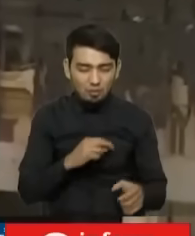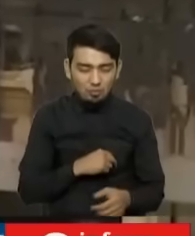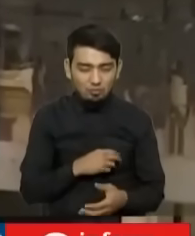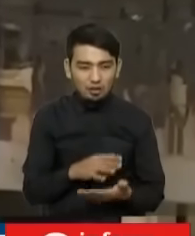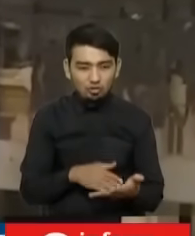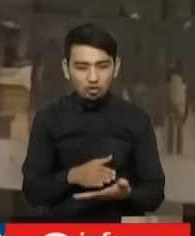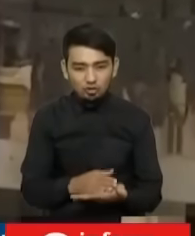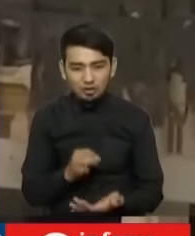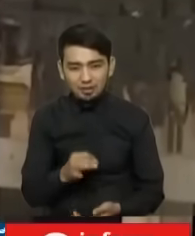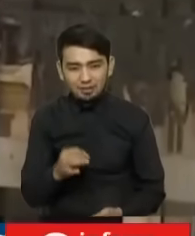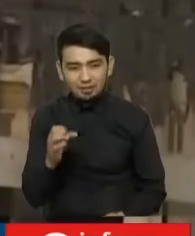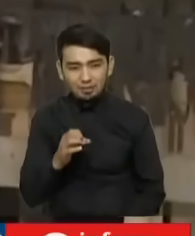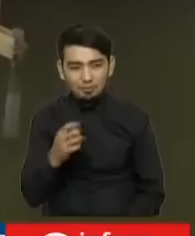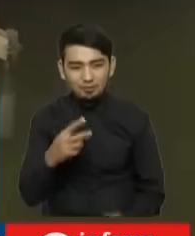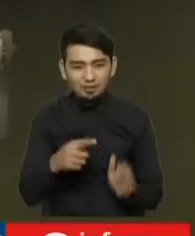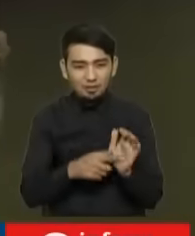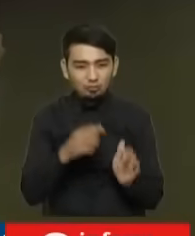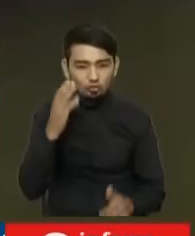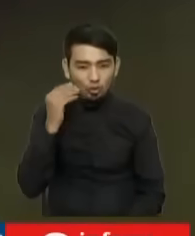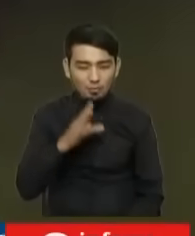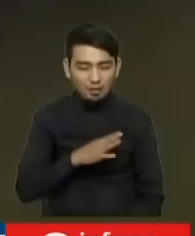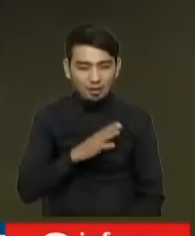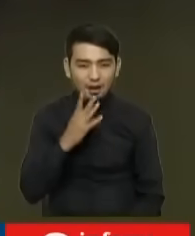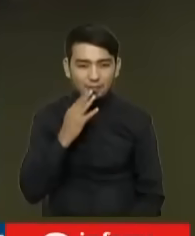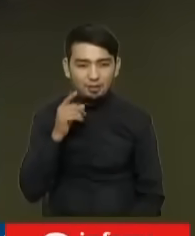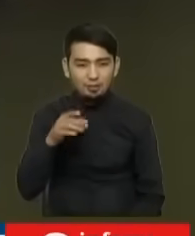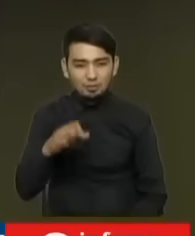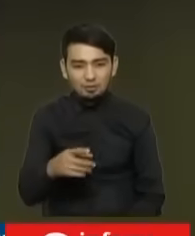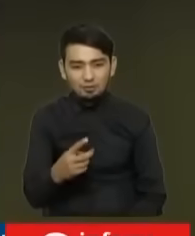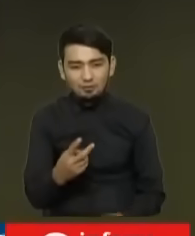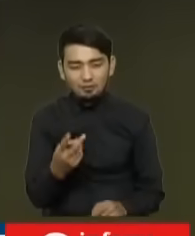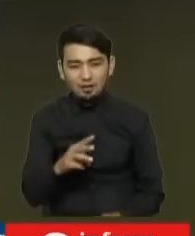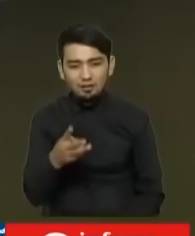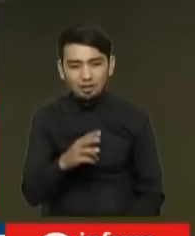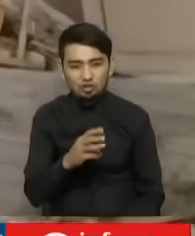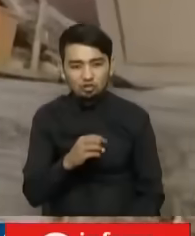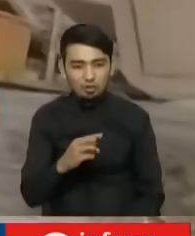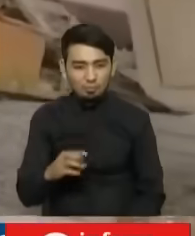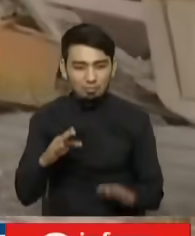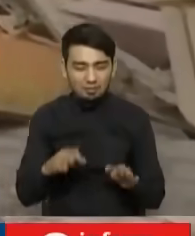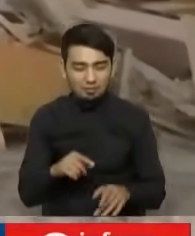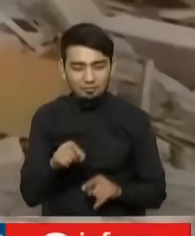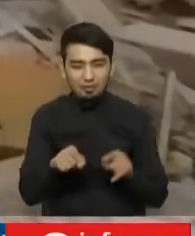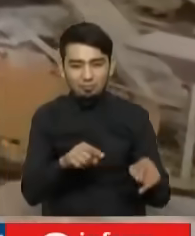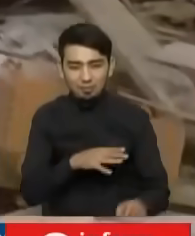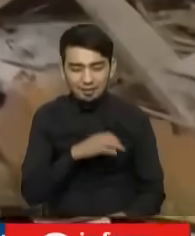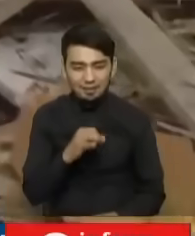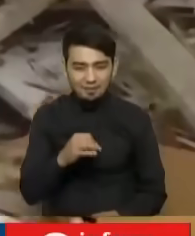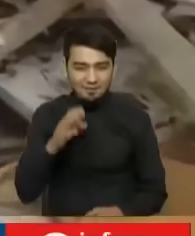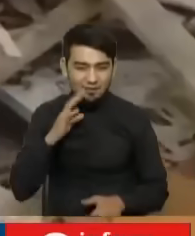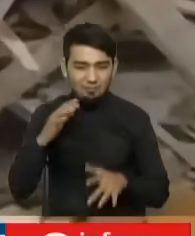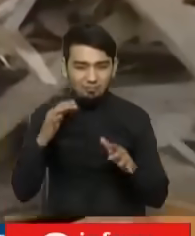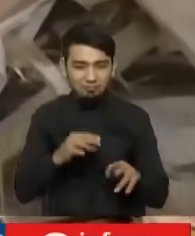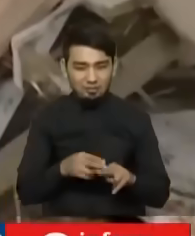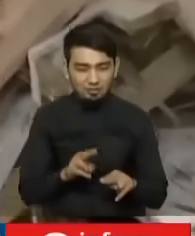кетсек, 42-тің 27-сі болған дауылдың зардабы Америкадағы бірнеше штатқа тиді. Жергілікті ғалымдардың болжауынша тілсіз жау қайта